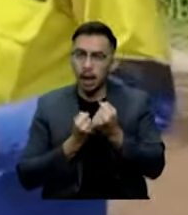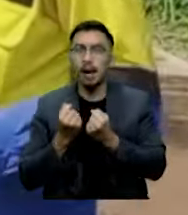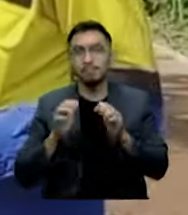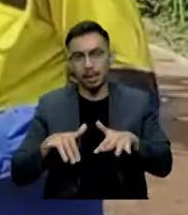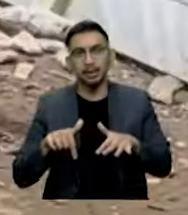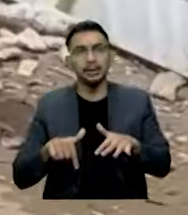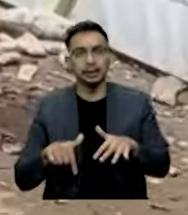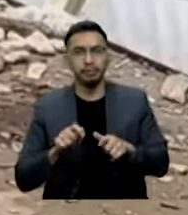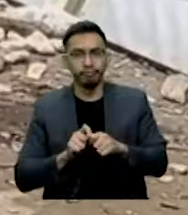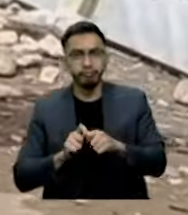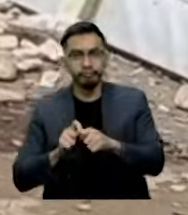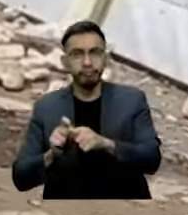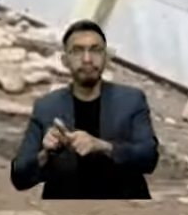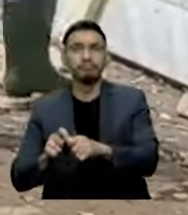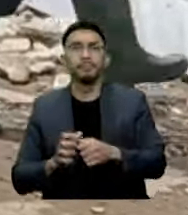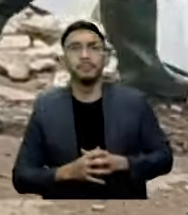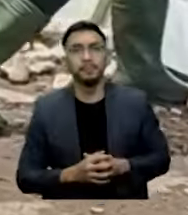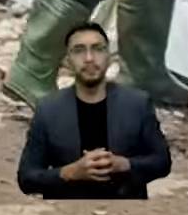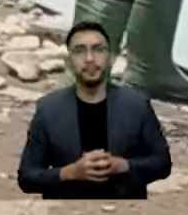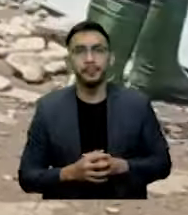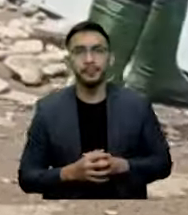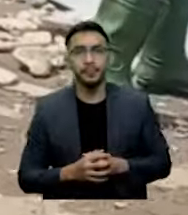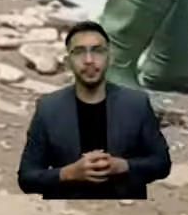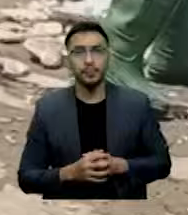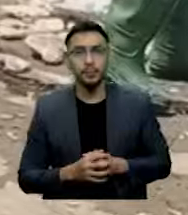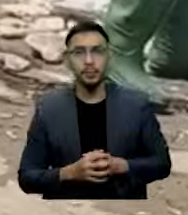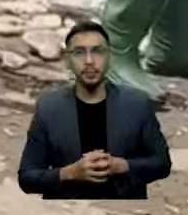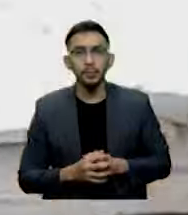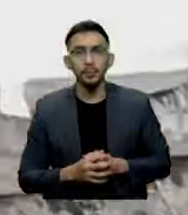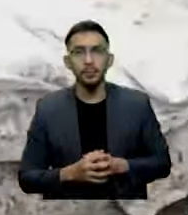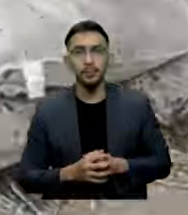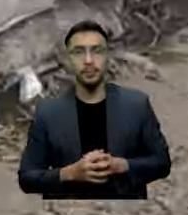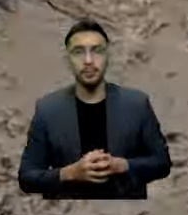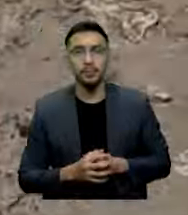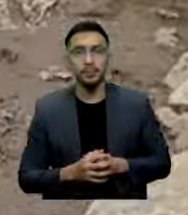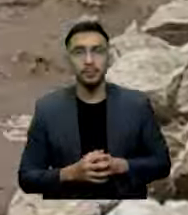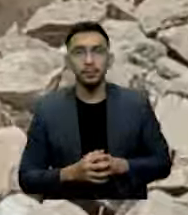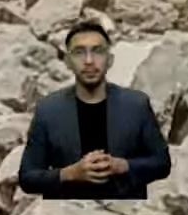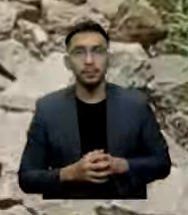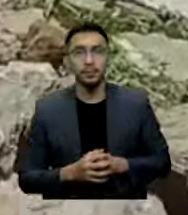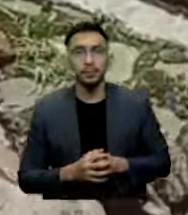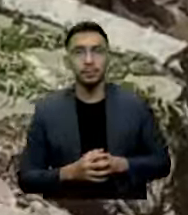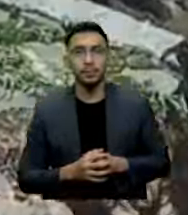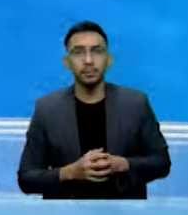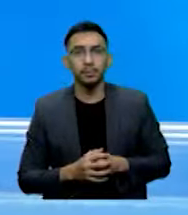derasnya hujan Kamis lalu. Dari Bandung, Jawa Barat, Diki Wismara, iNews melaporkan.